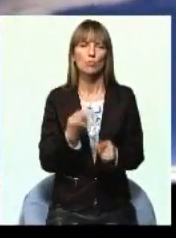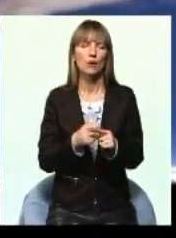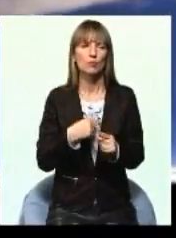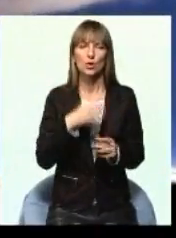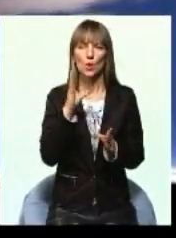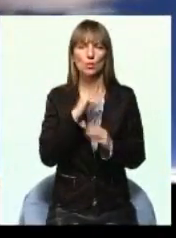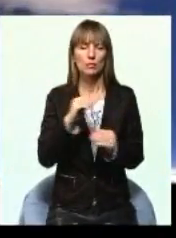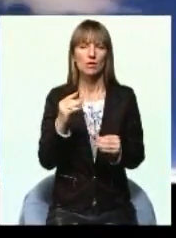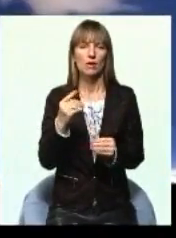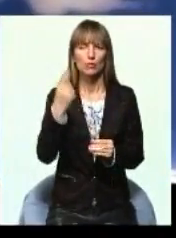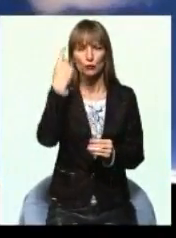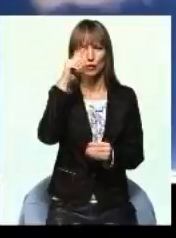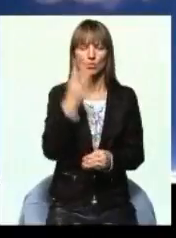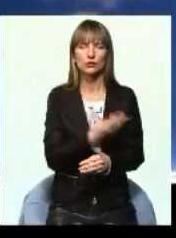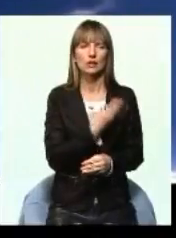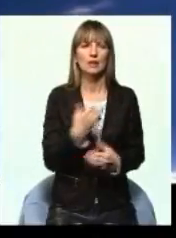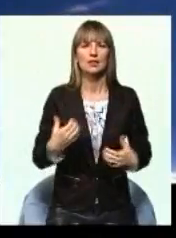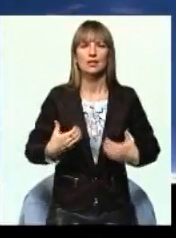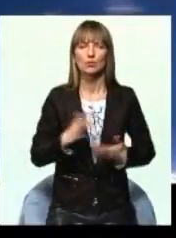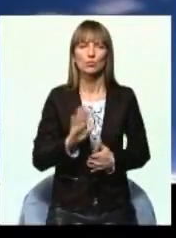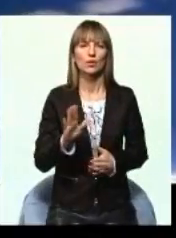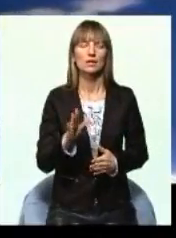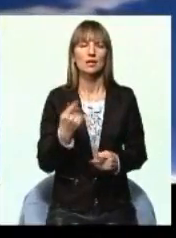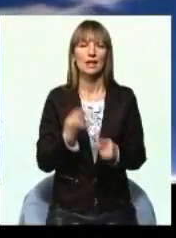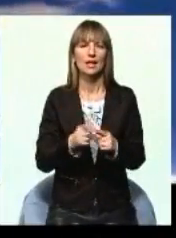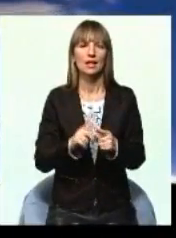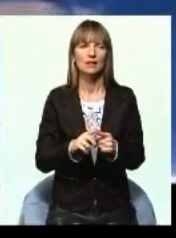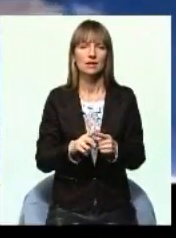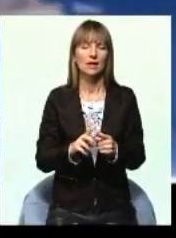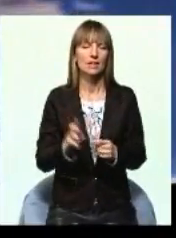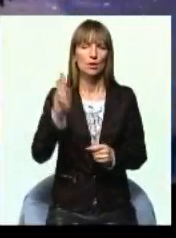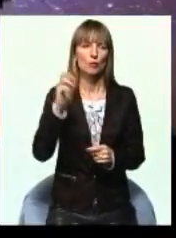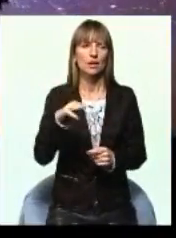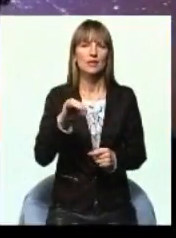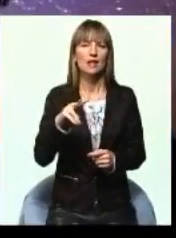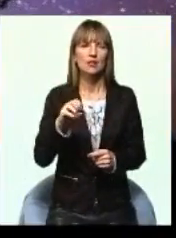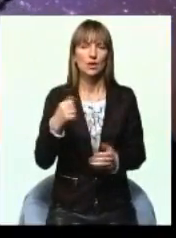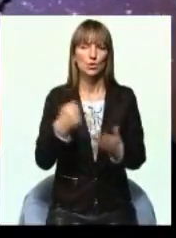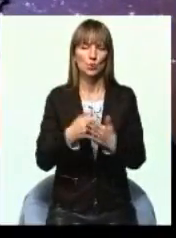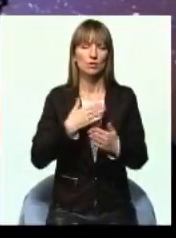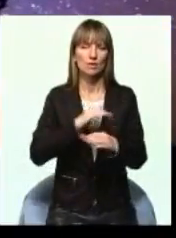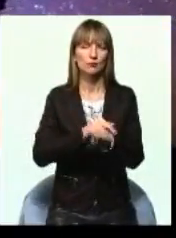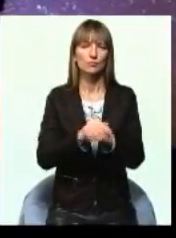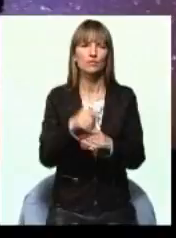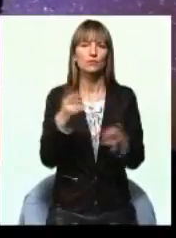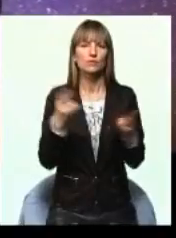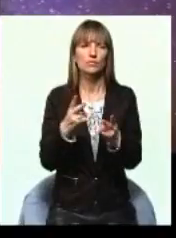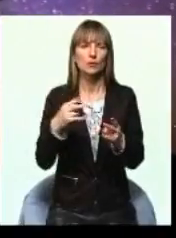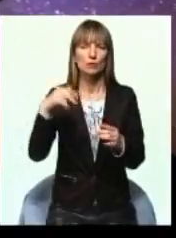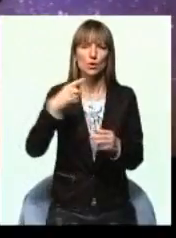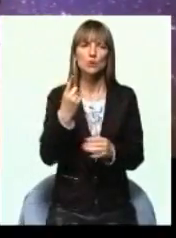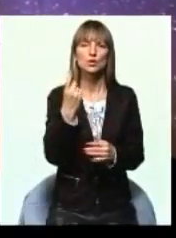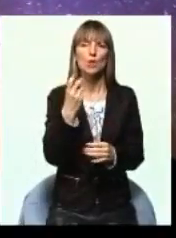встигаємо загадати бажання. Не лякайтеся, адже ці небесні тіла навряд чи долетять до нас. Для цього їм необхідно пролетіти